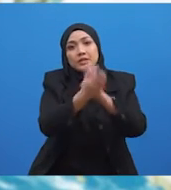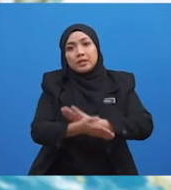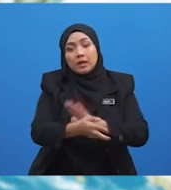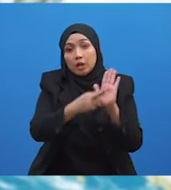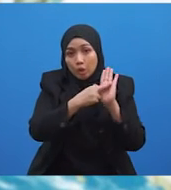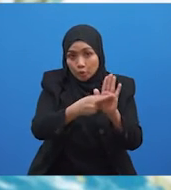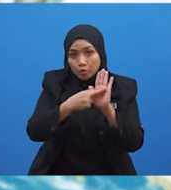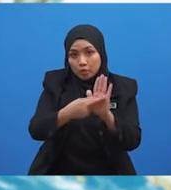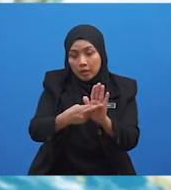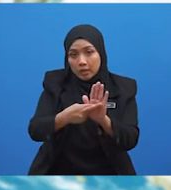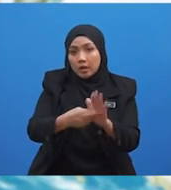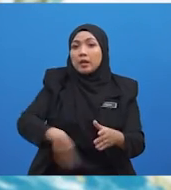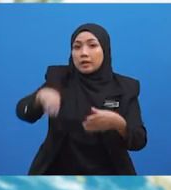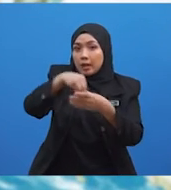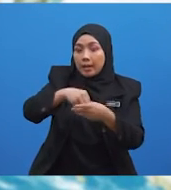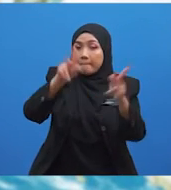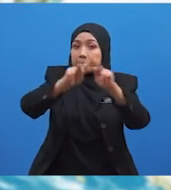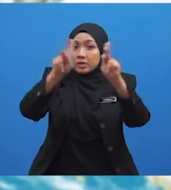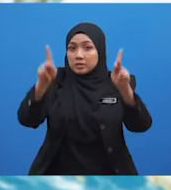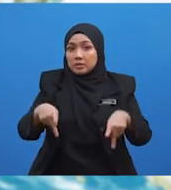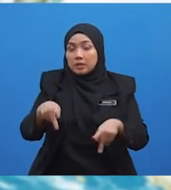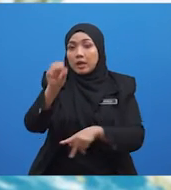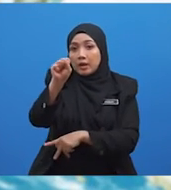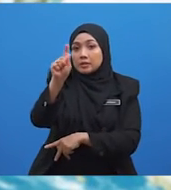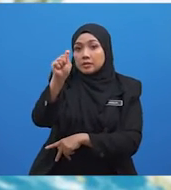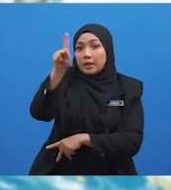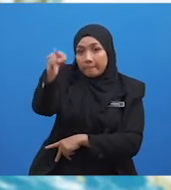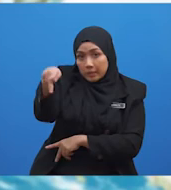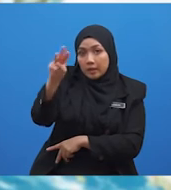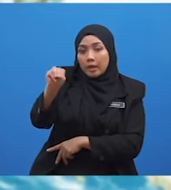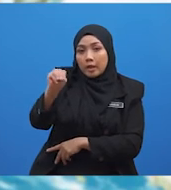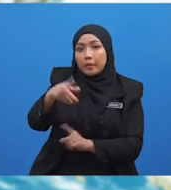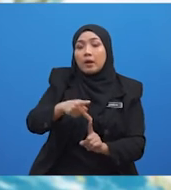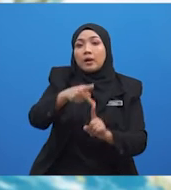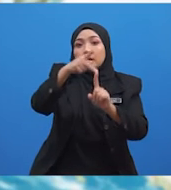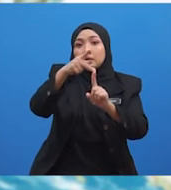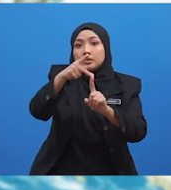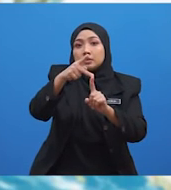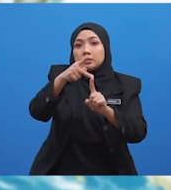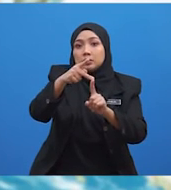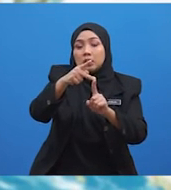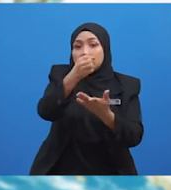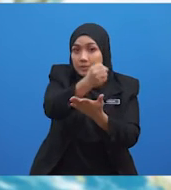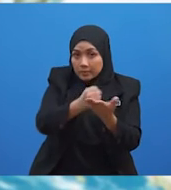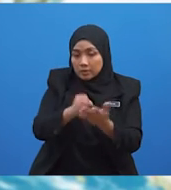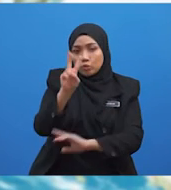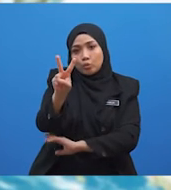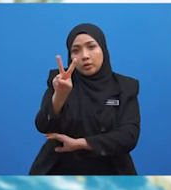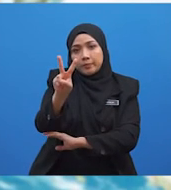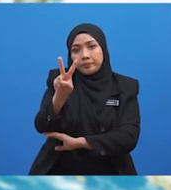rujukan dalam peperiksaan STPM khususnya bagi semester 2.